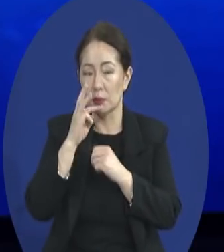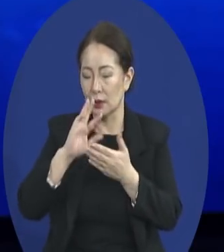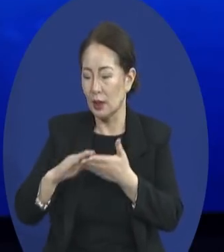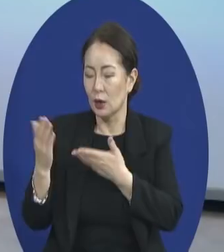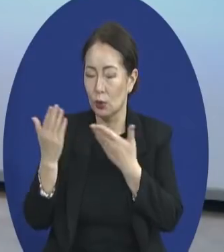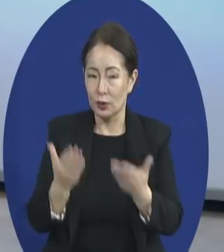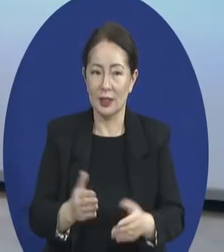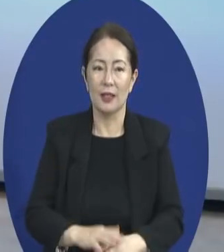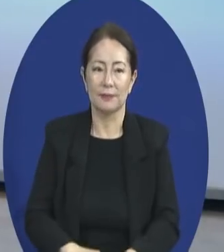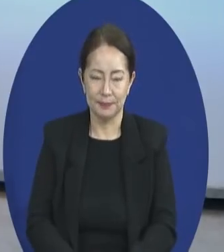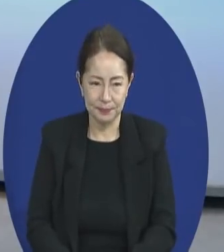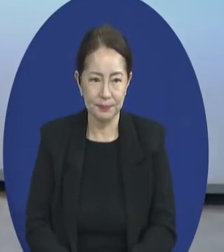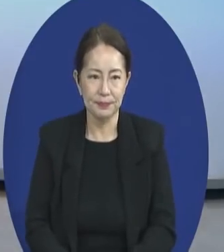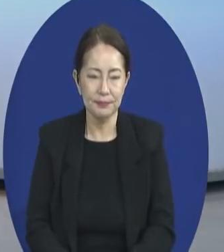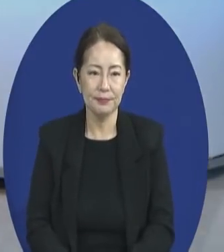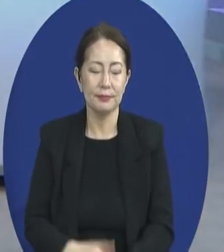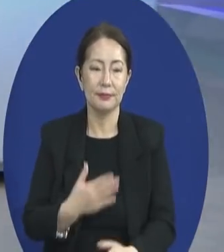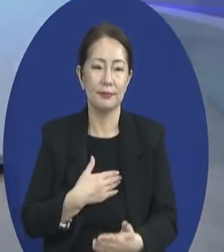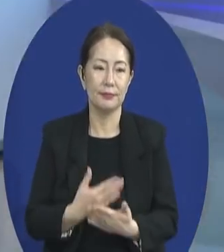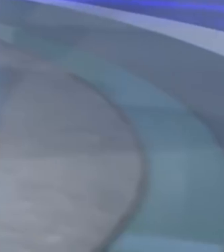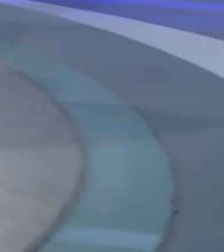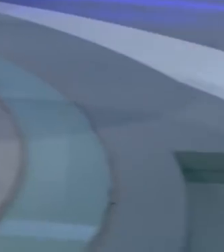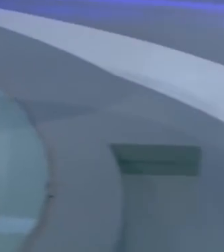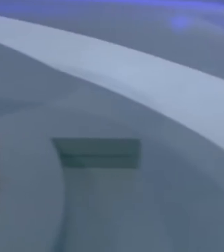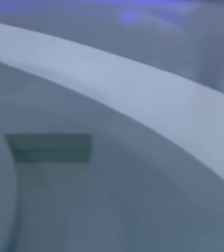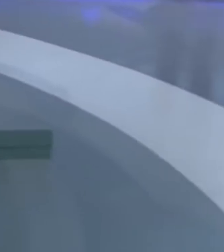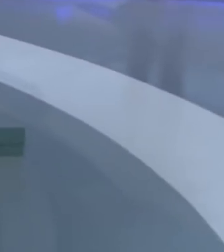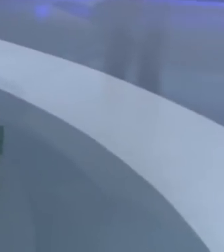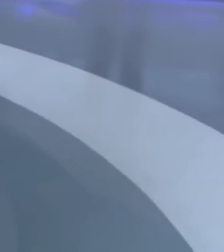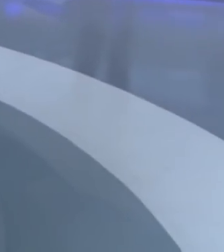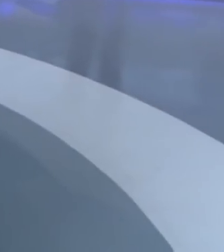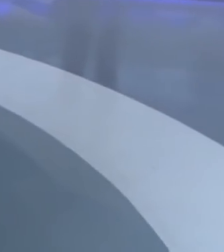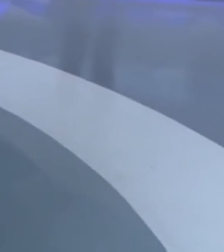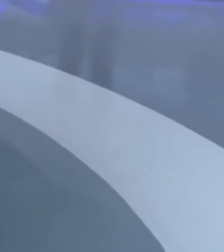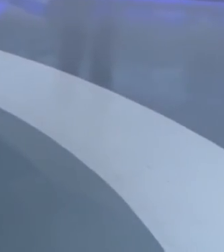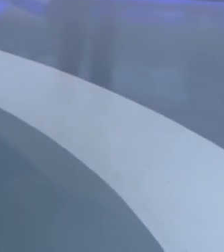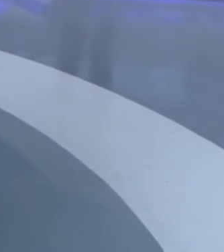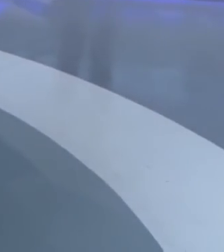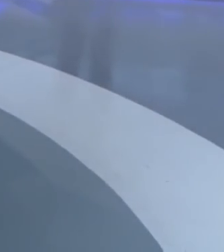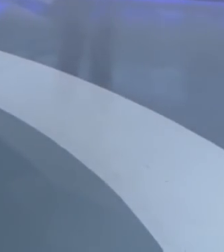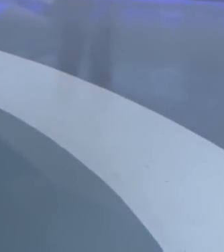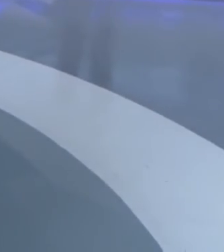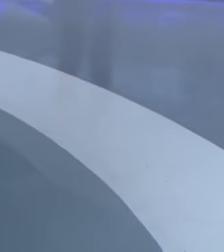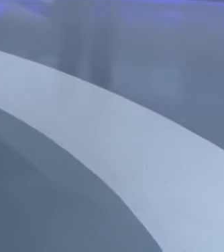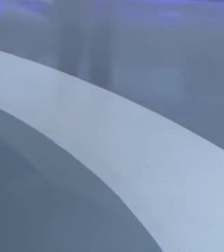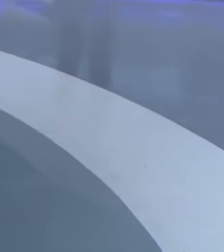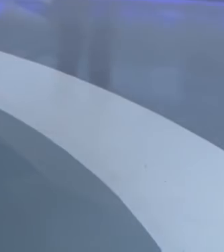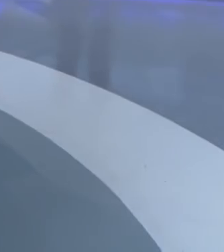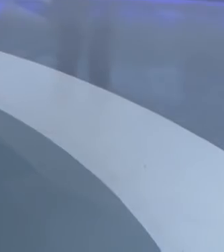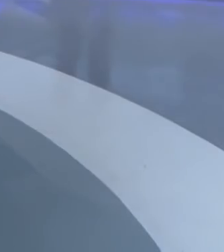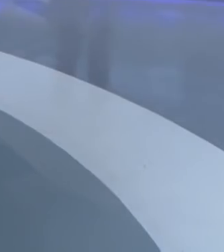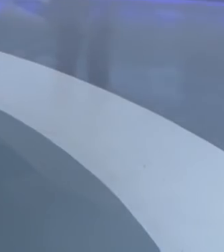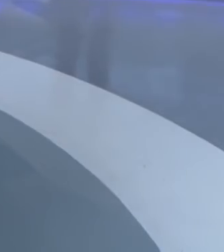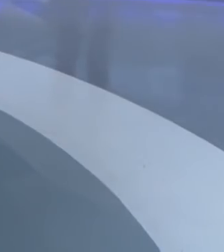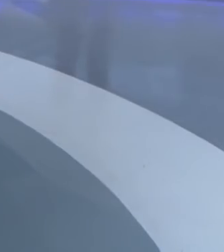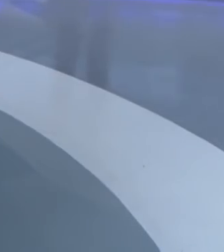мэдээлэлээс хүргэлээ. Баярлалаа. Одоо улам жил ёсоор спортын мэдээ хүргэе. Мэдээлэл хүргэхээр спортын сэтгүүлч Батчаргал студид ажиллаж байна. Арам